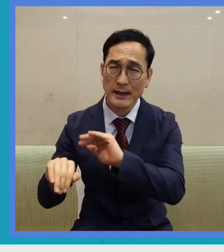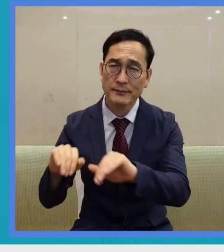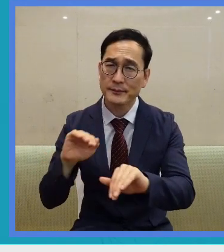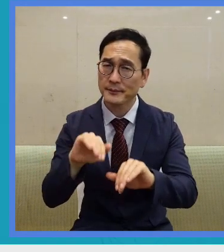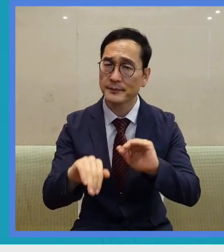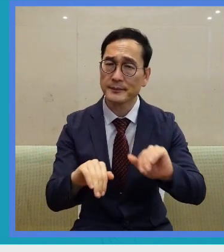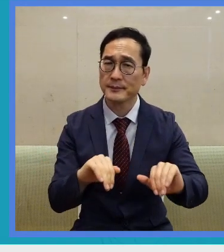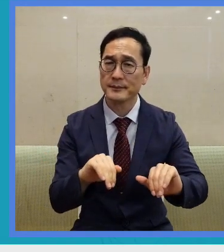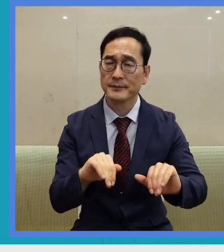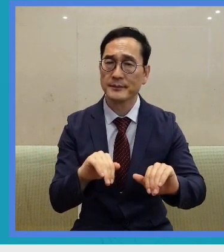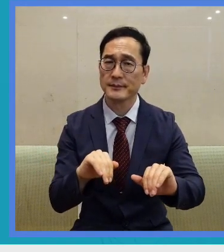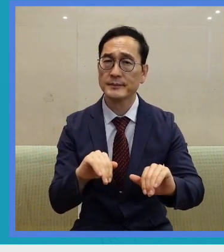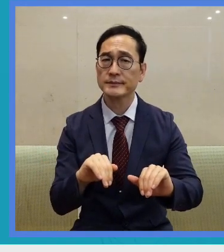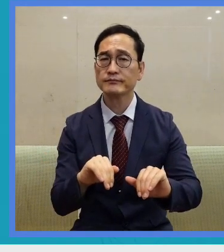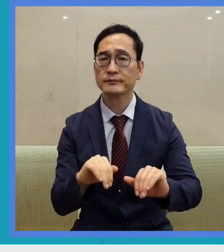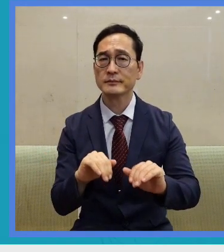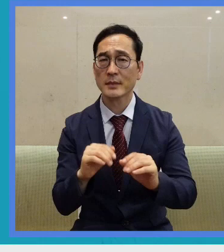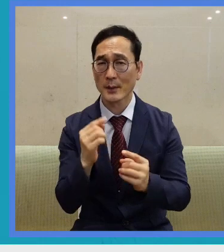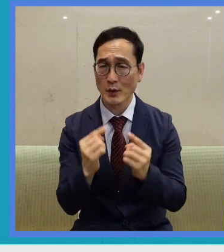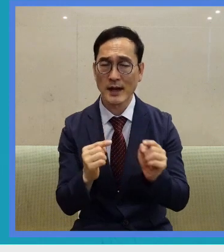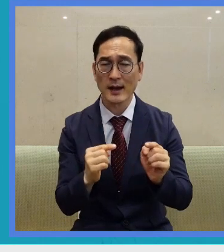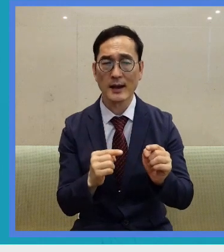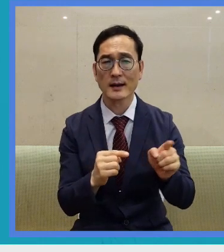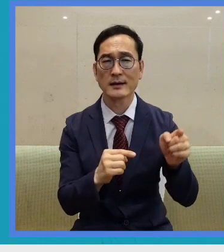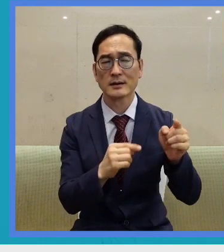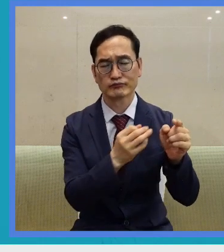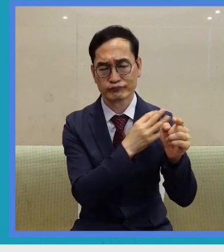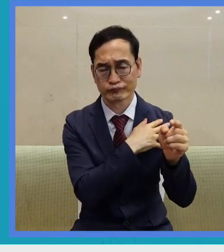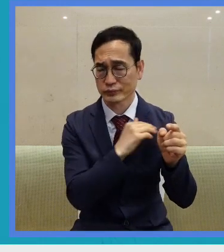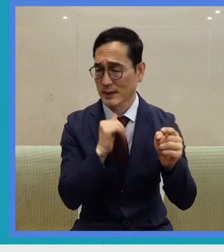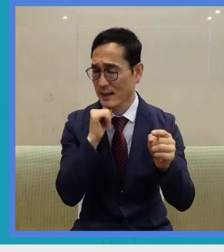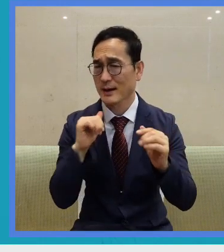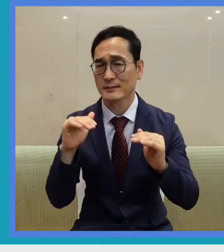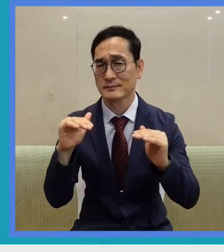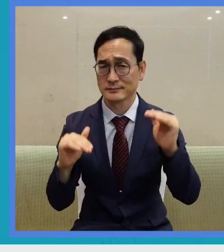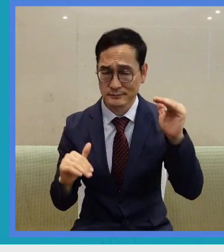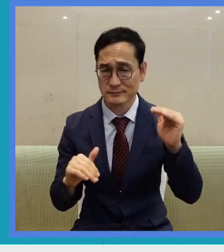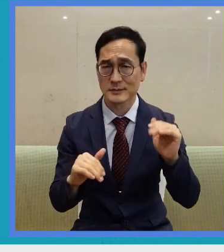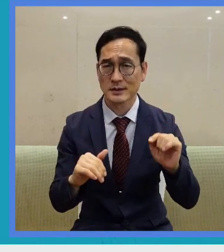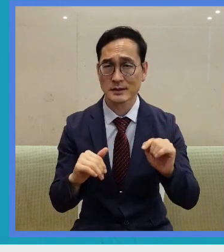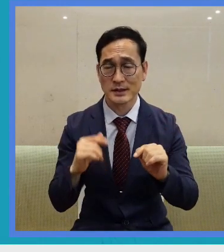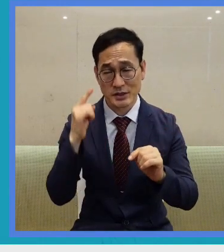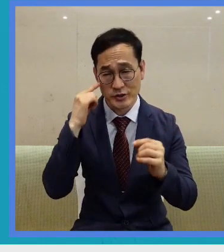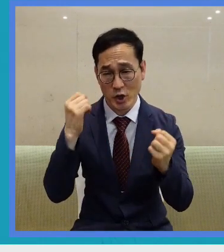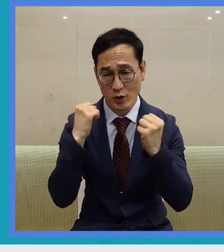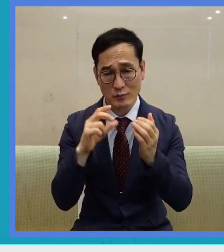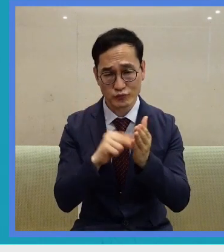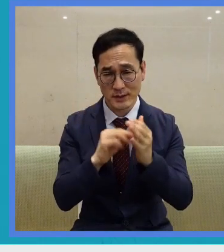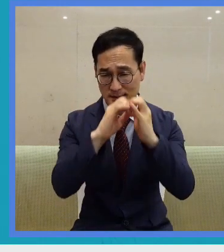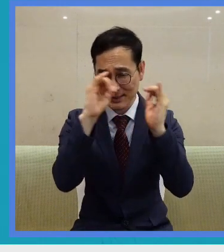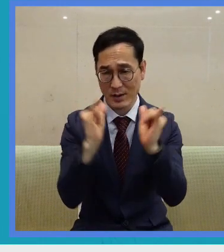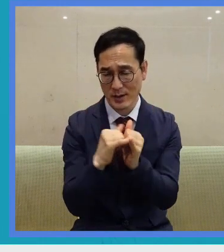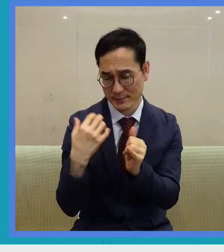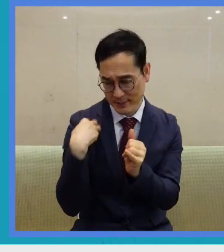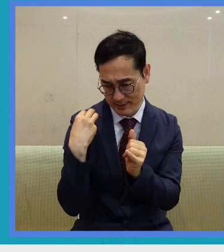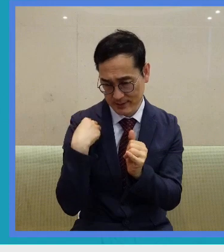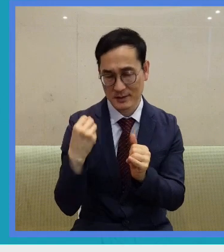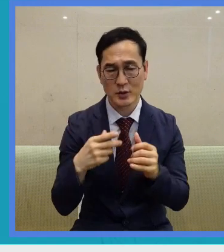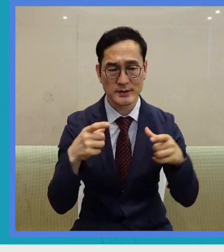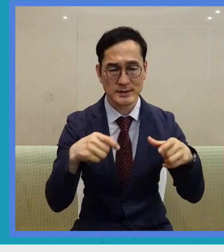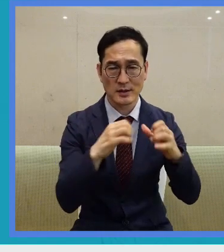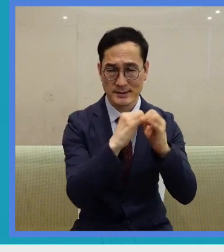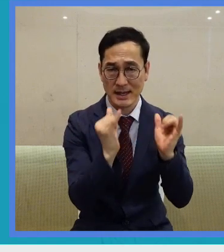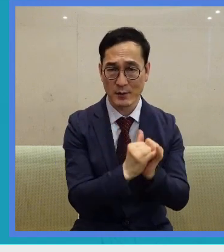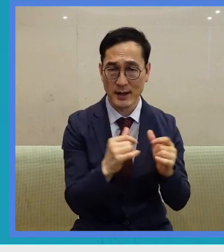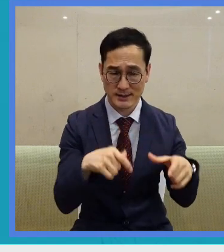사회로, 즉 층위, 그러니까 레벨이 있다라는 거죠. 이런 정신건강의 개입에도 전체 사회에서 해야 될 것, 지역사회에서 해야 될 것,